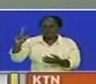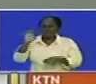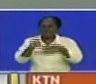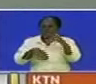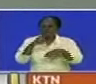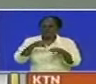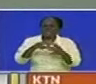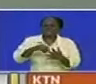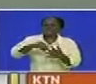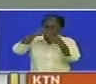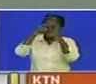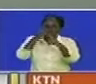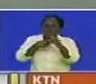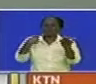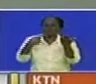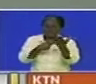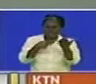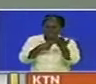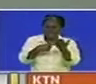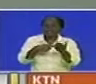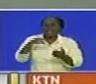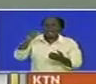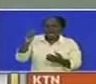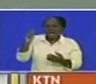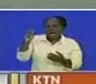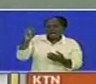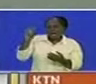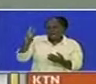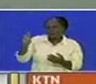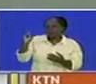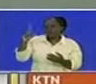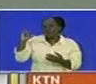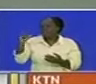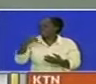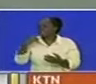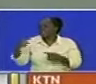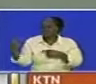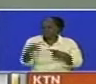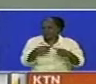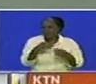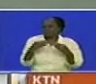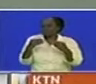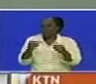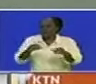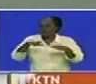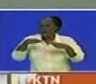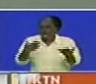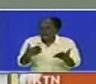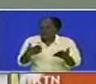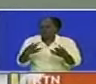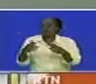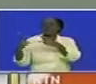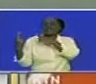yaliyoko katika eneo la Taita. Atoli amesema kuwa mzozo uliopo sasa unaweza tu kutatuliwa na wasimamizi wa mashamba